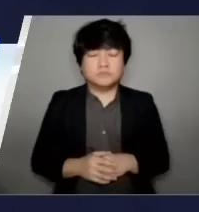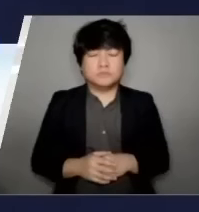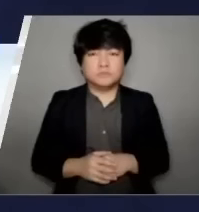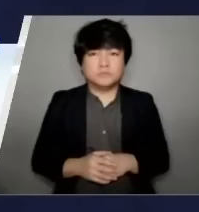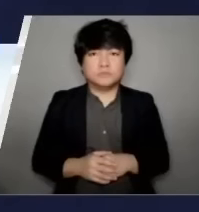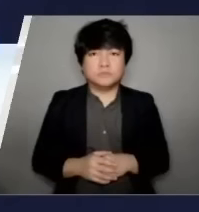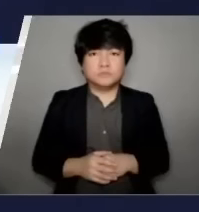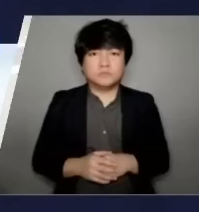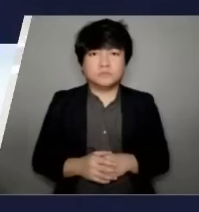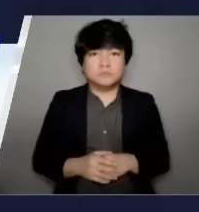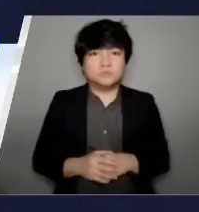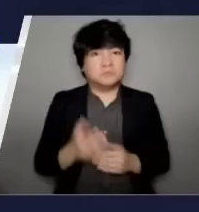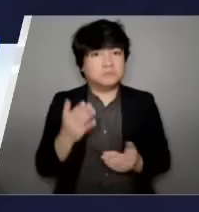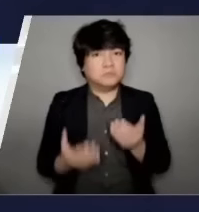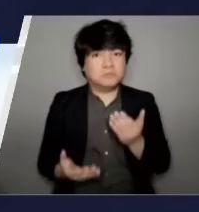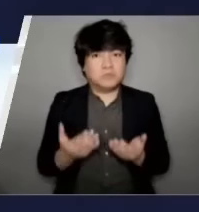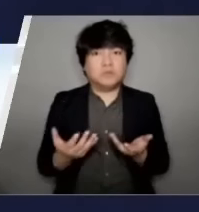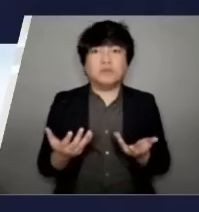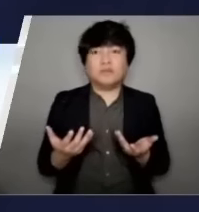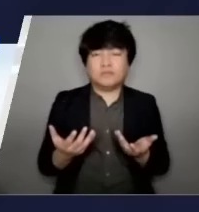Malamang-lamang ito ay commercial vessel.